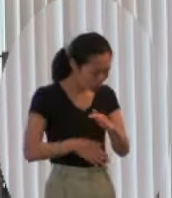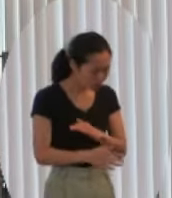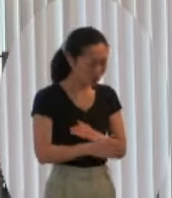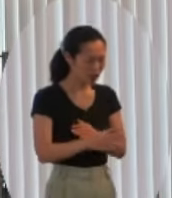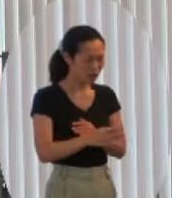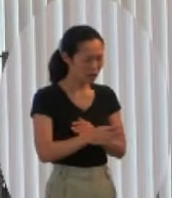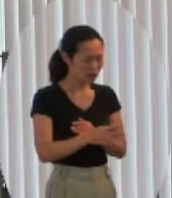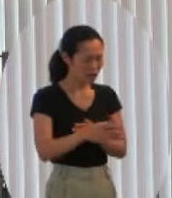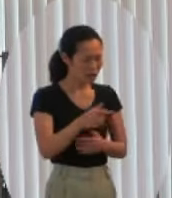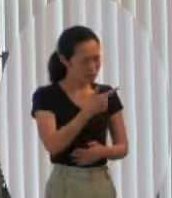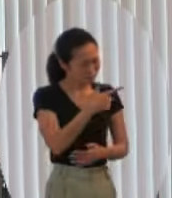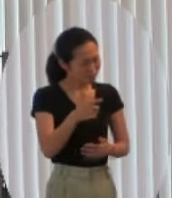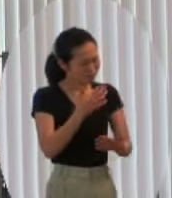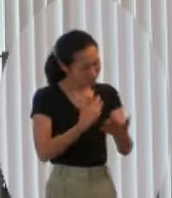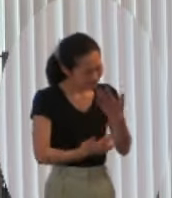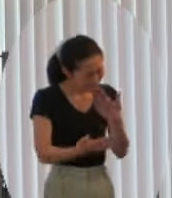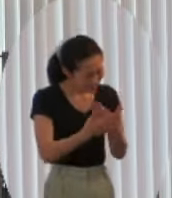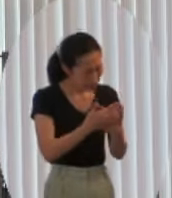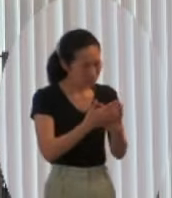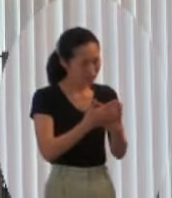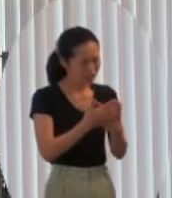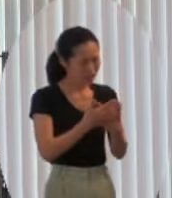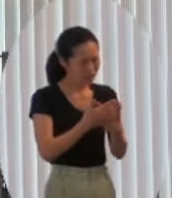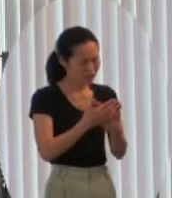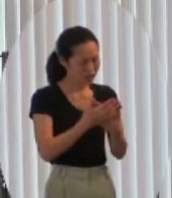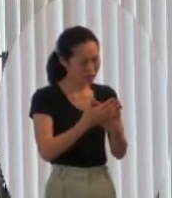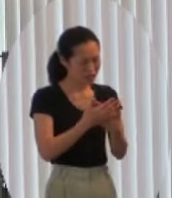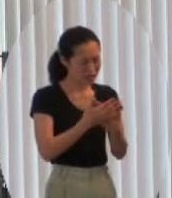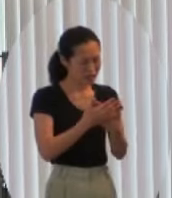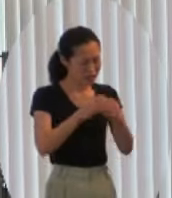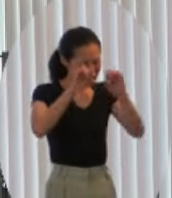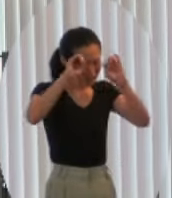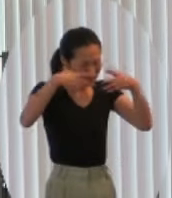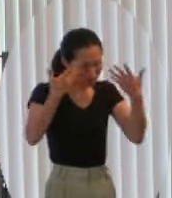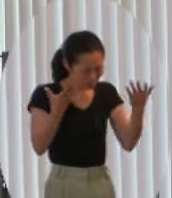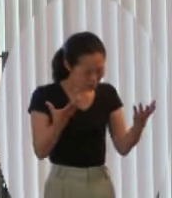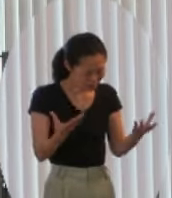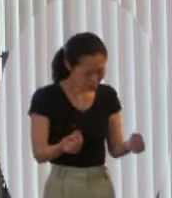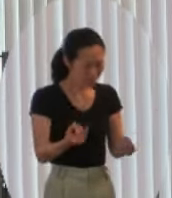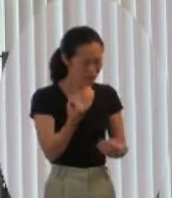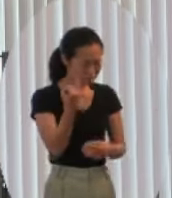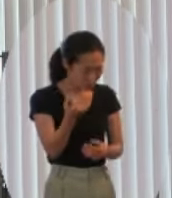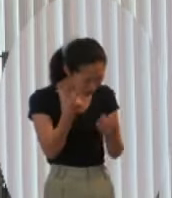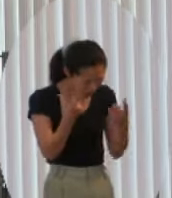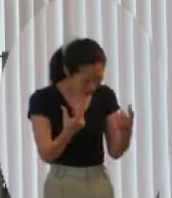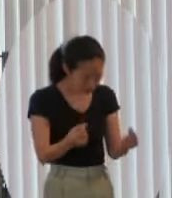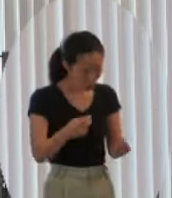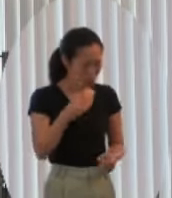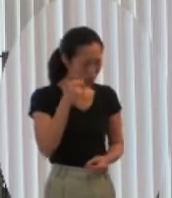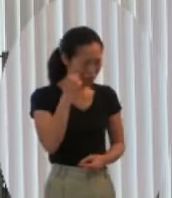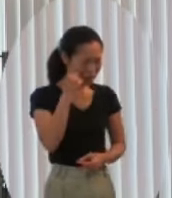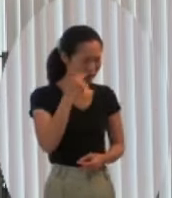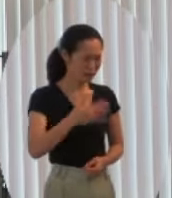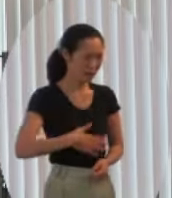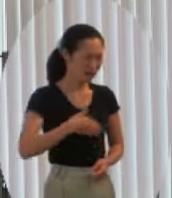また学童疎開で被爆された女性の松原さんのお